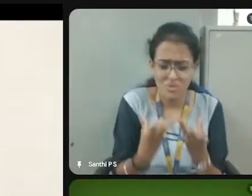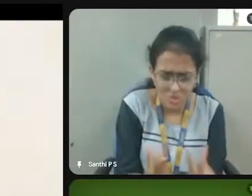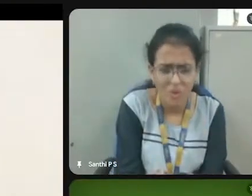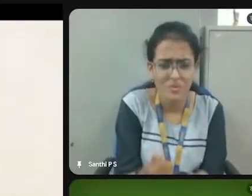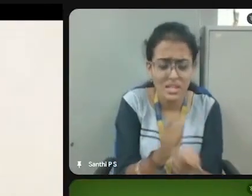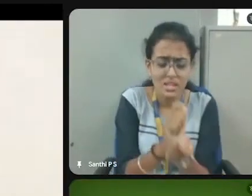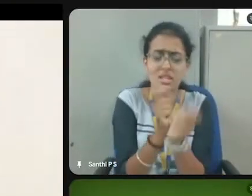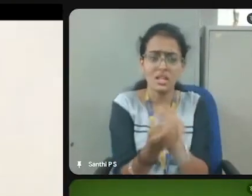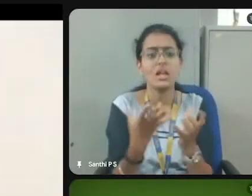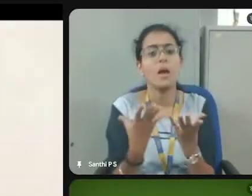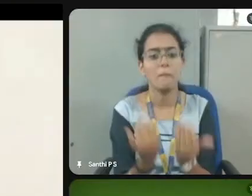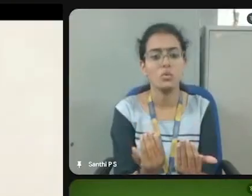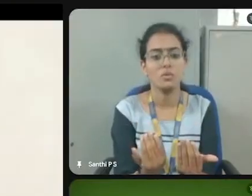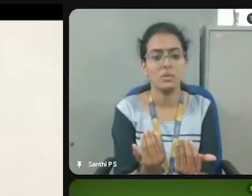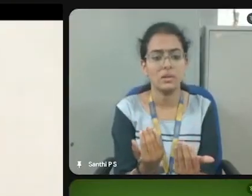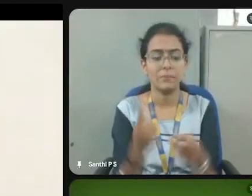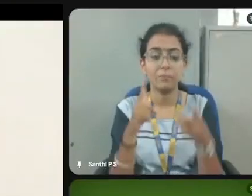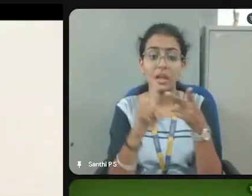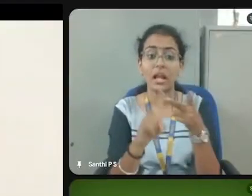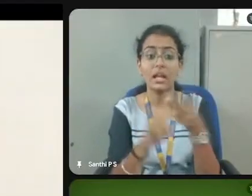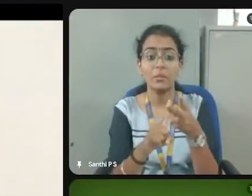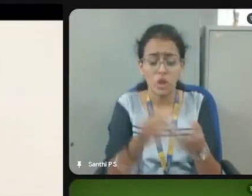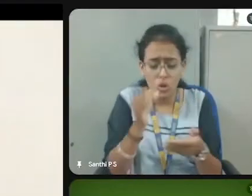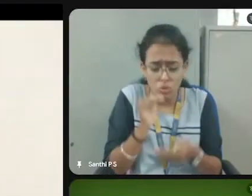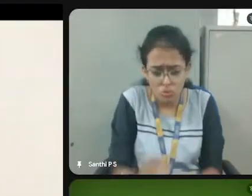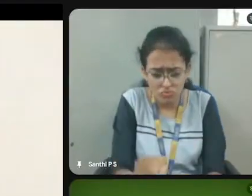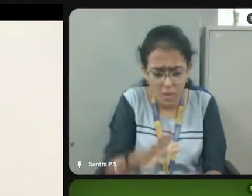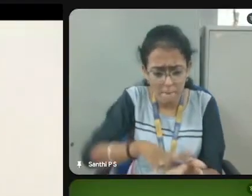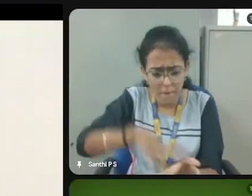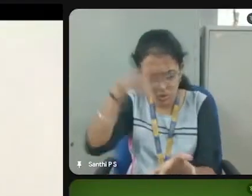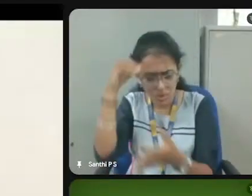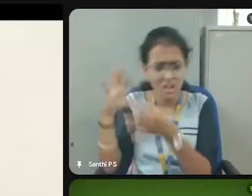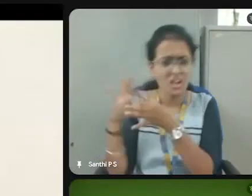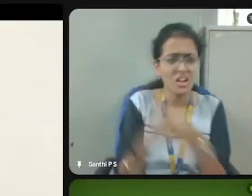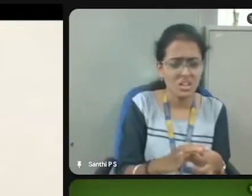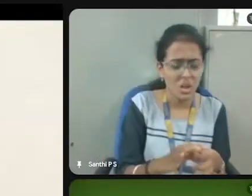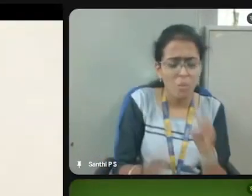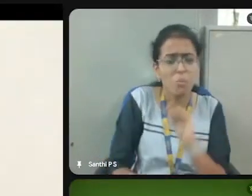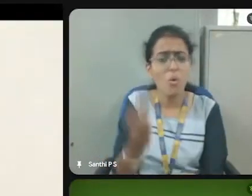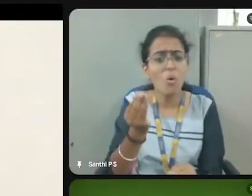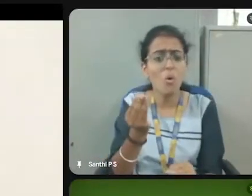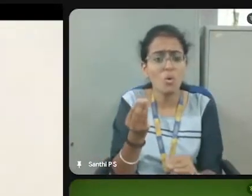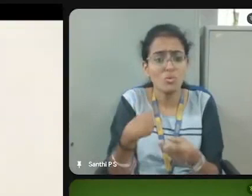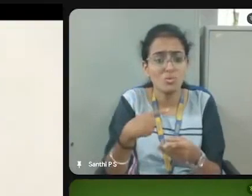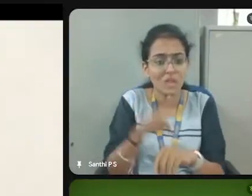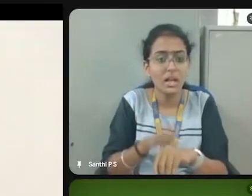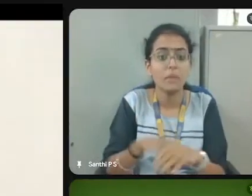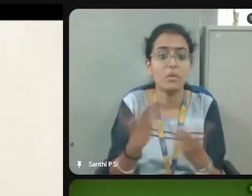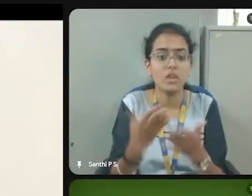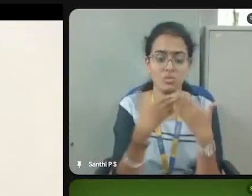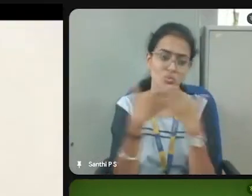മാറ്റിയെടുക്കാനായിട്ട് സാധിക്കും. രണ്ടാമതായിട്ട് കുട്ടി പഠിത്തവുമായി ബന്ധപ്പെട്ട് ഏറ്റവും കൂടുതൽ സമയം ചെലവഴിക്കുന്നത് സ്കൂളുകളിലാണ്.